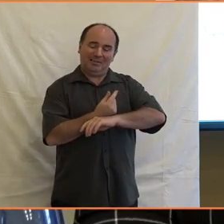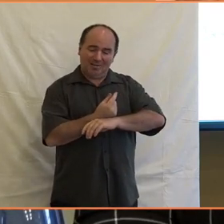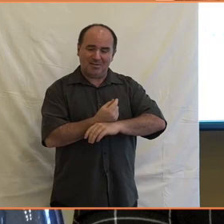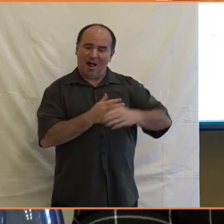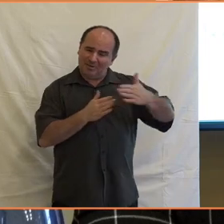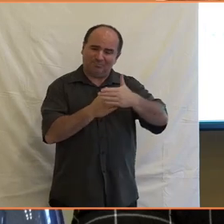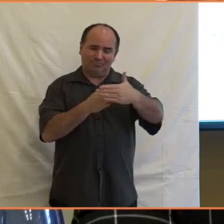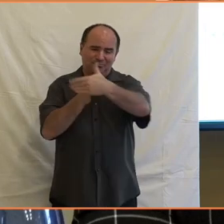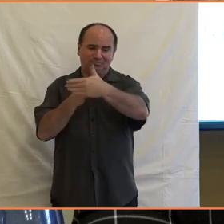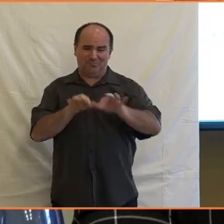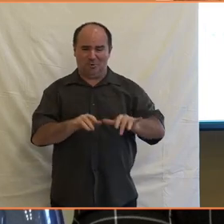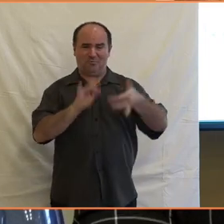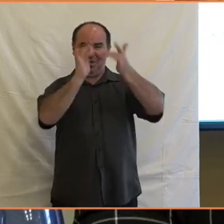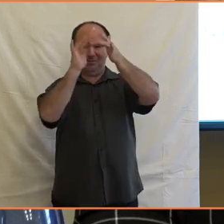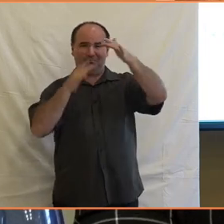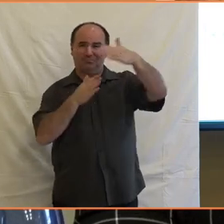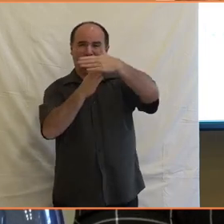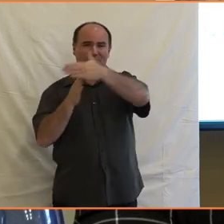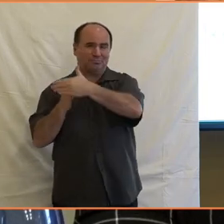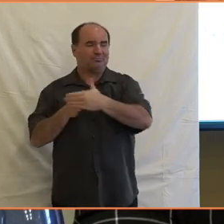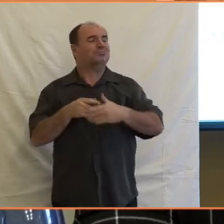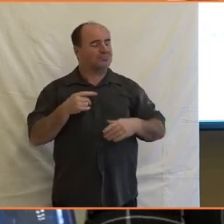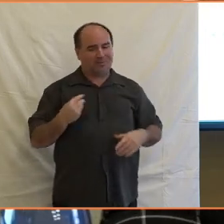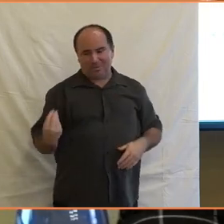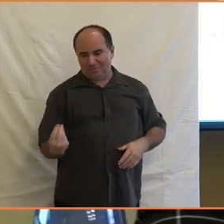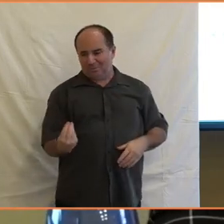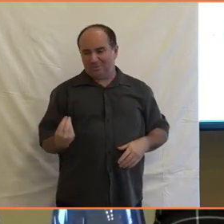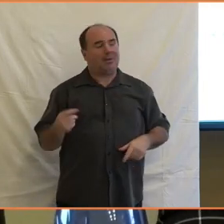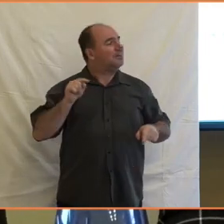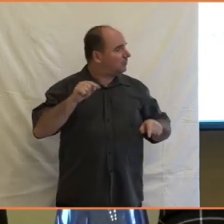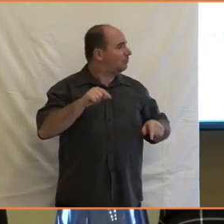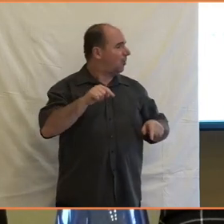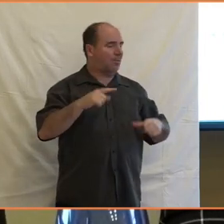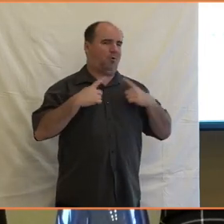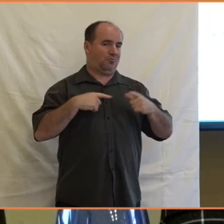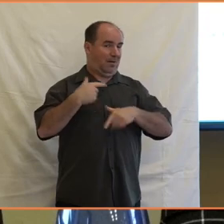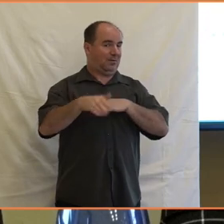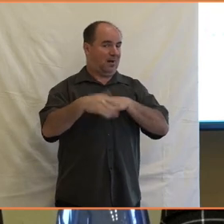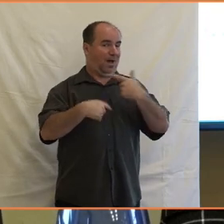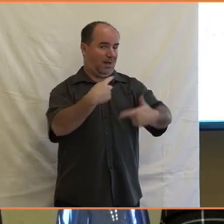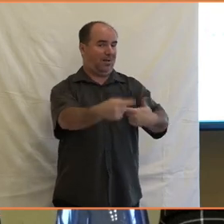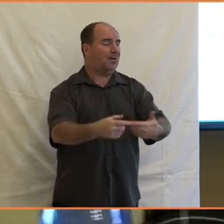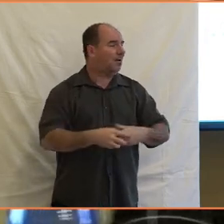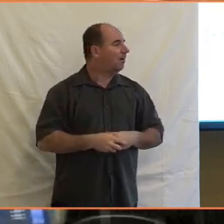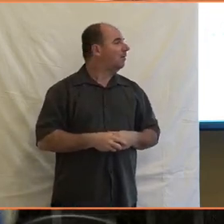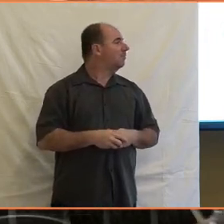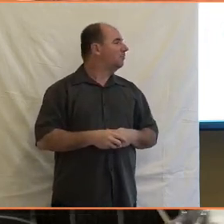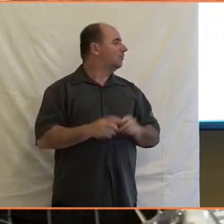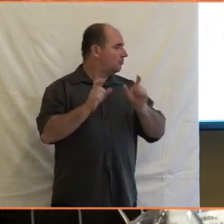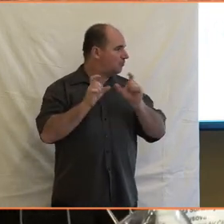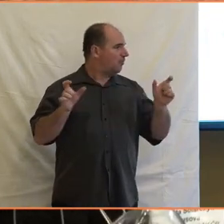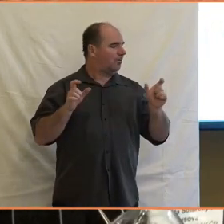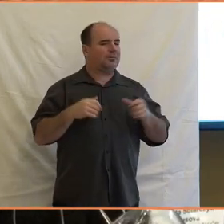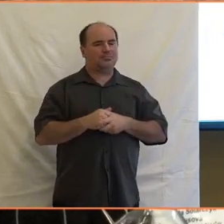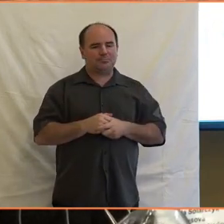měl ještě jeden důvod a to je důvod ten, proč se používá i nadále, to je věcný důvod, protože